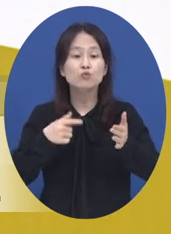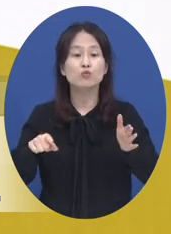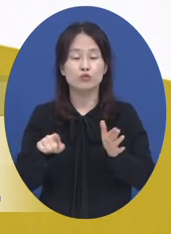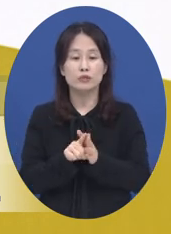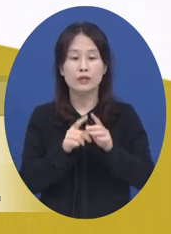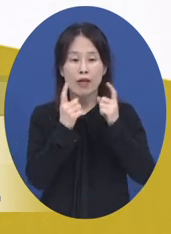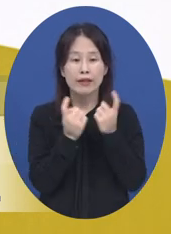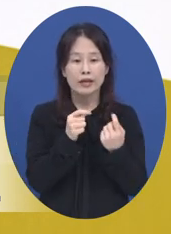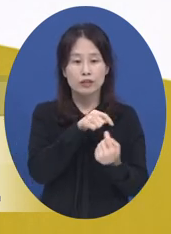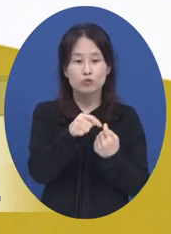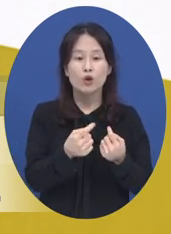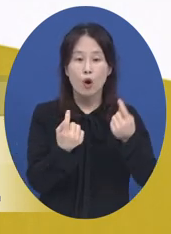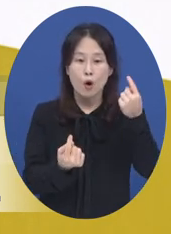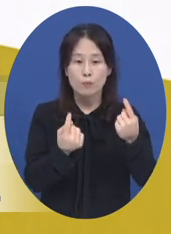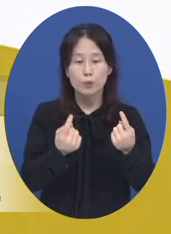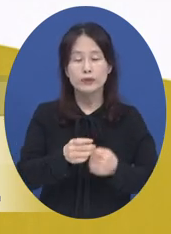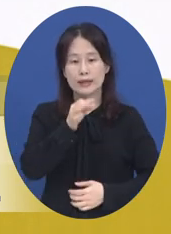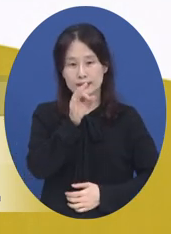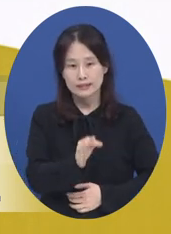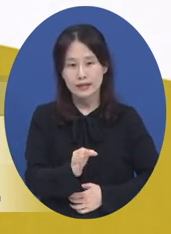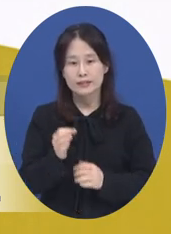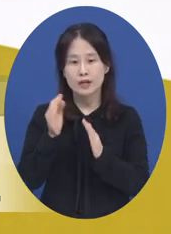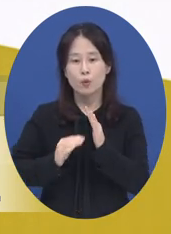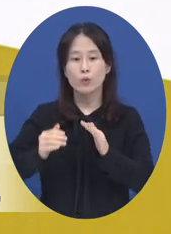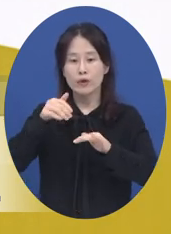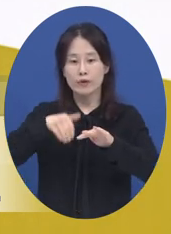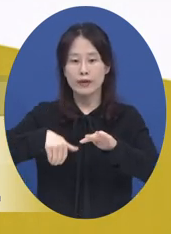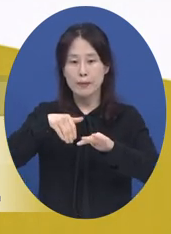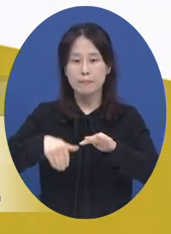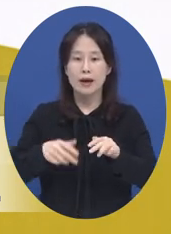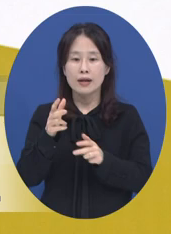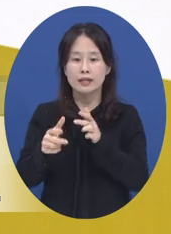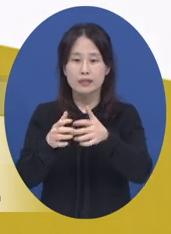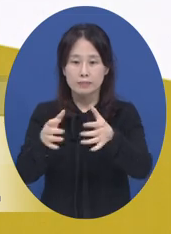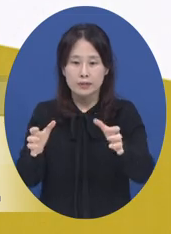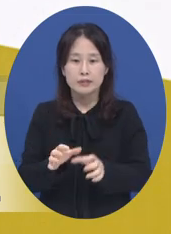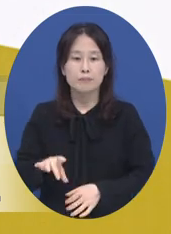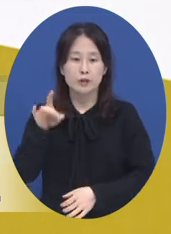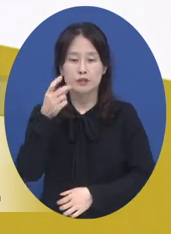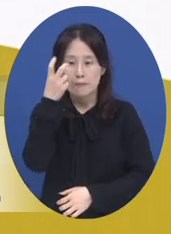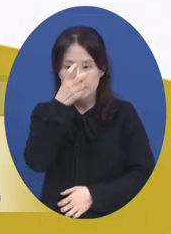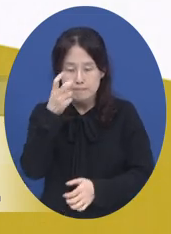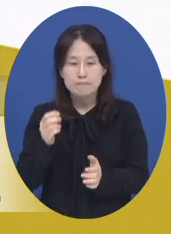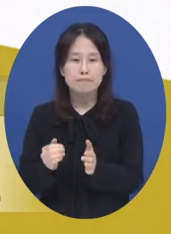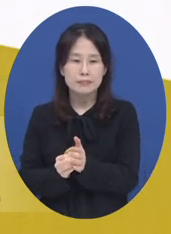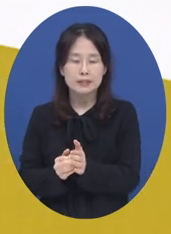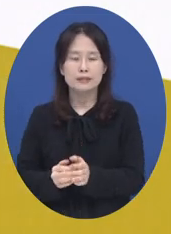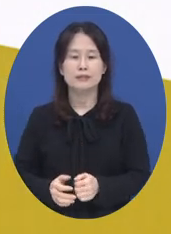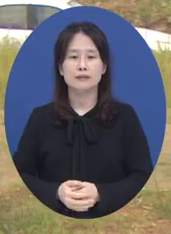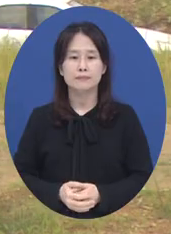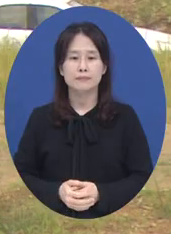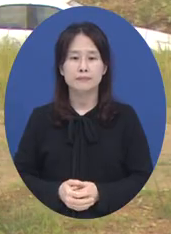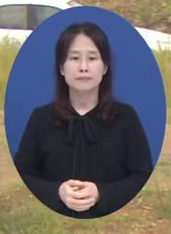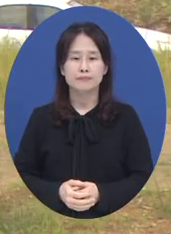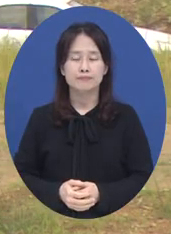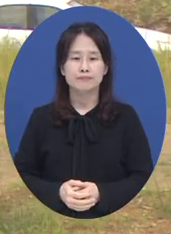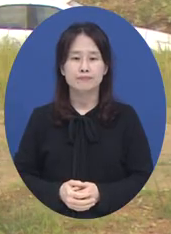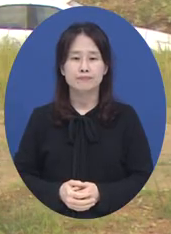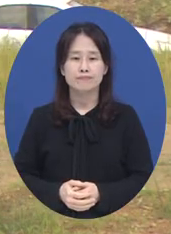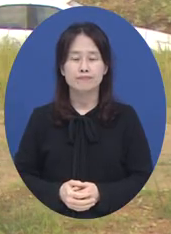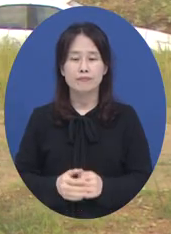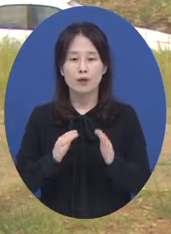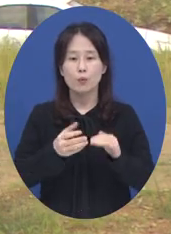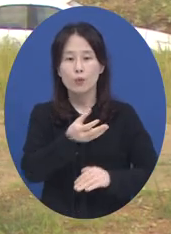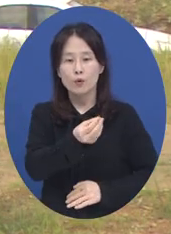더 분양 때가 낮은 공영개발 선 어떤지를 우선 검토하였습니다 경기도